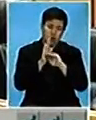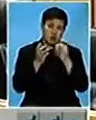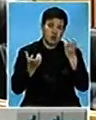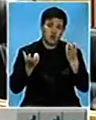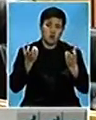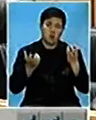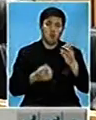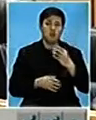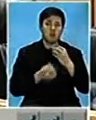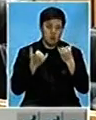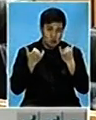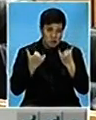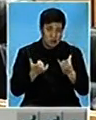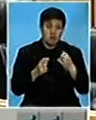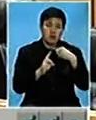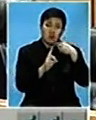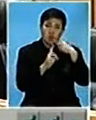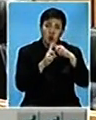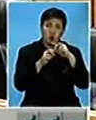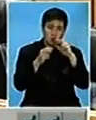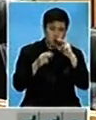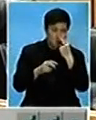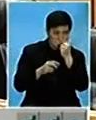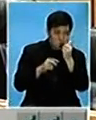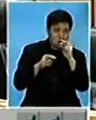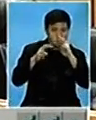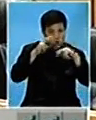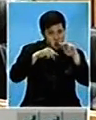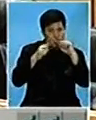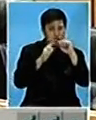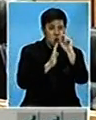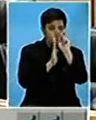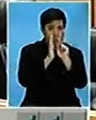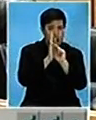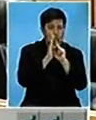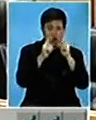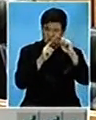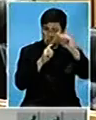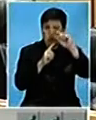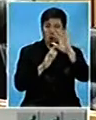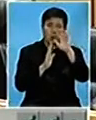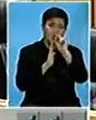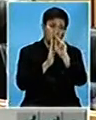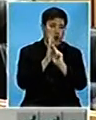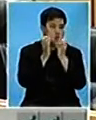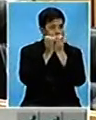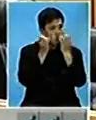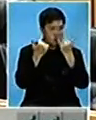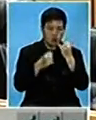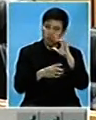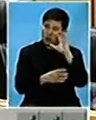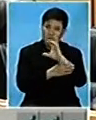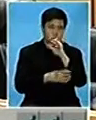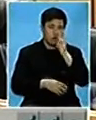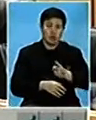นี้ที่จะประกอบในการรักษาไว้ซึ่งความเป็นกฎหมายสูงสุดของรัฐธรรมนูญไม่มีผลบังคับใช้ในความ